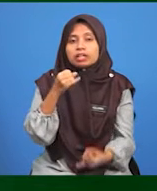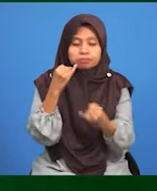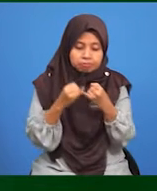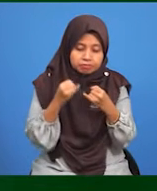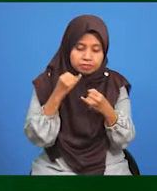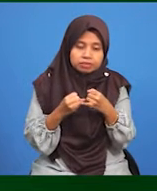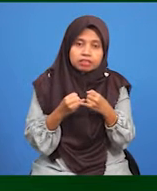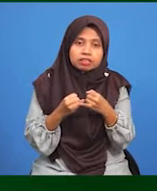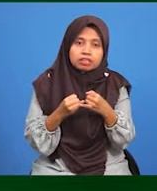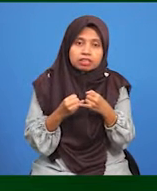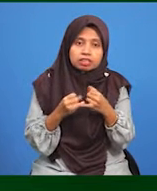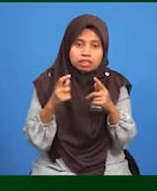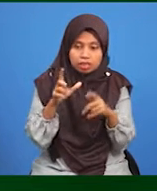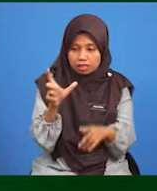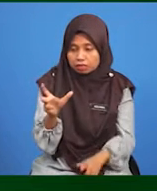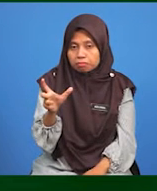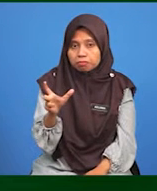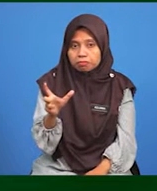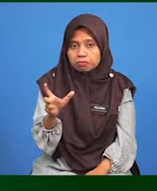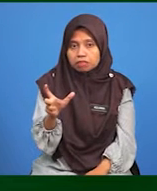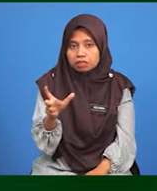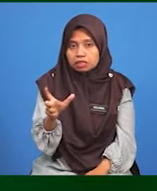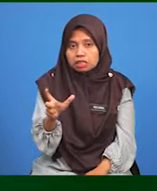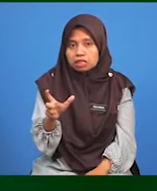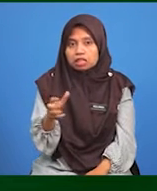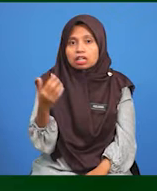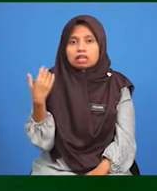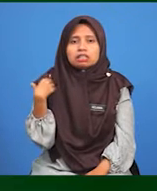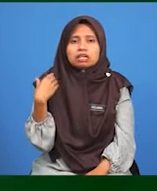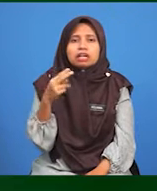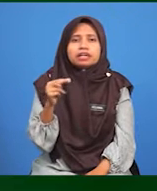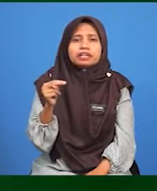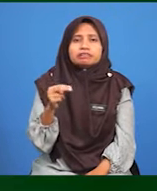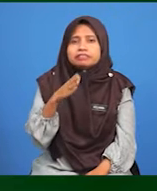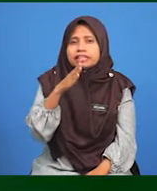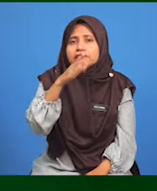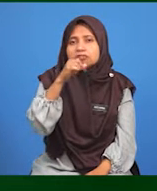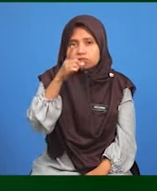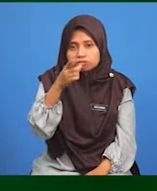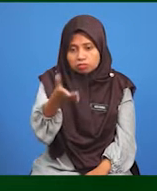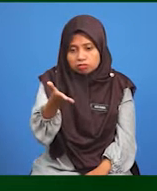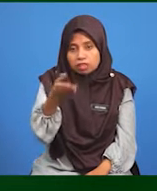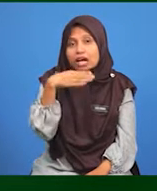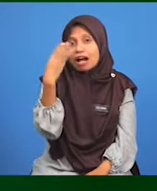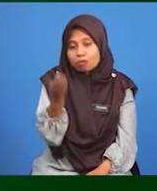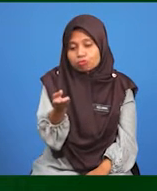ialah tempat kosong keadaan nenek kamu